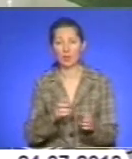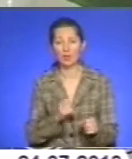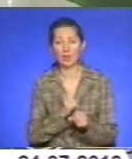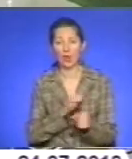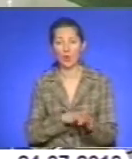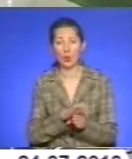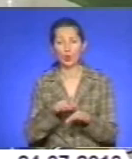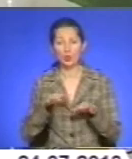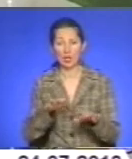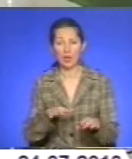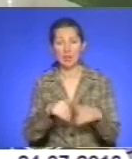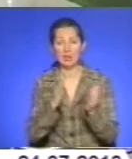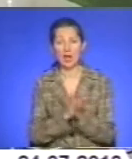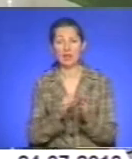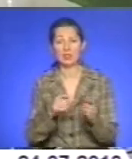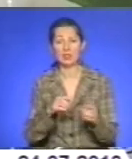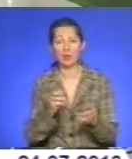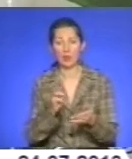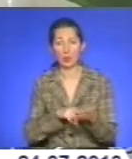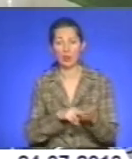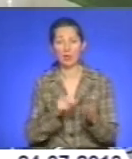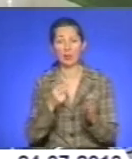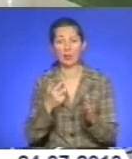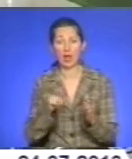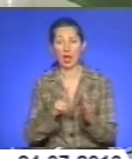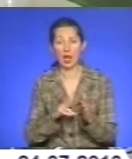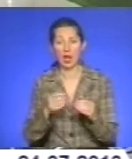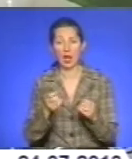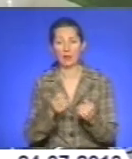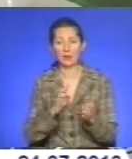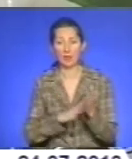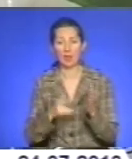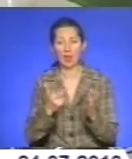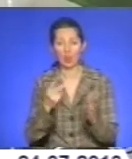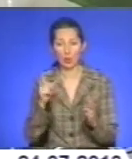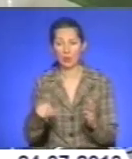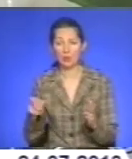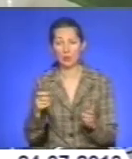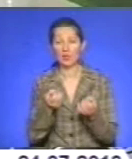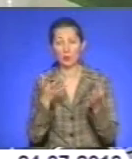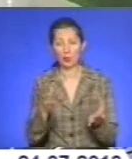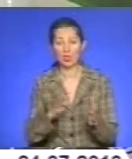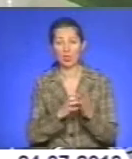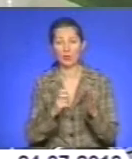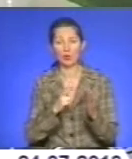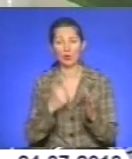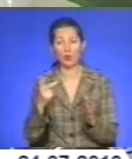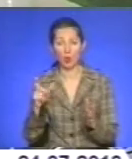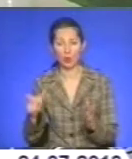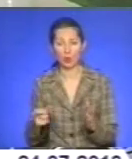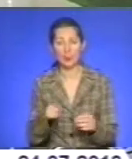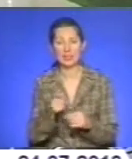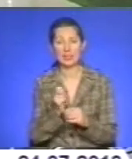оподаткування 389 осіб і на спрощеній системі 922 особи. Із них 111 пенсіонери і